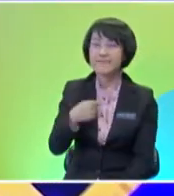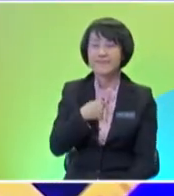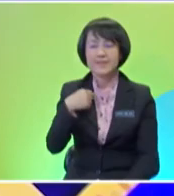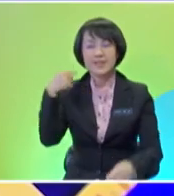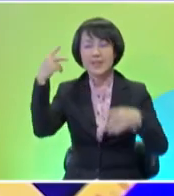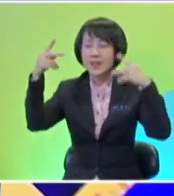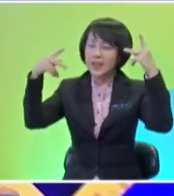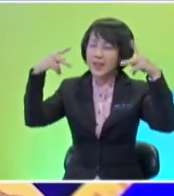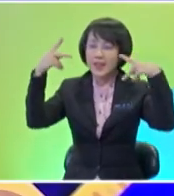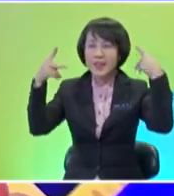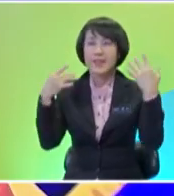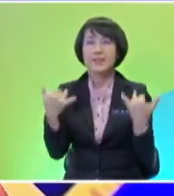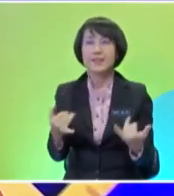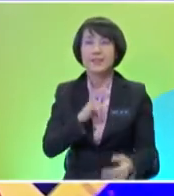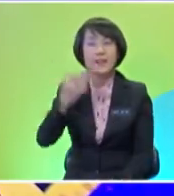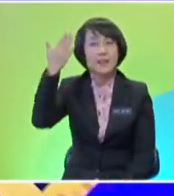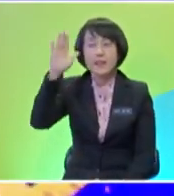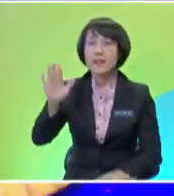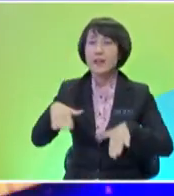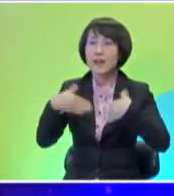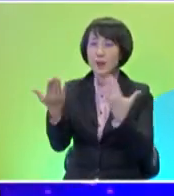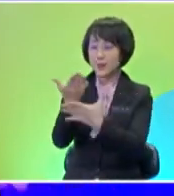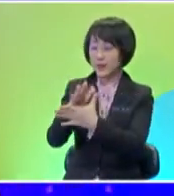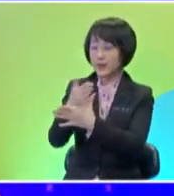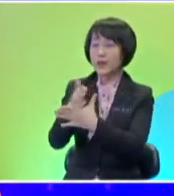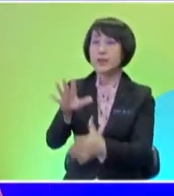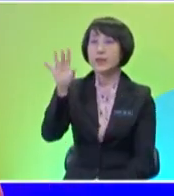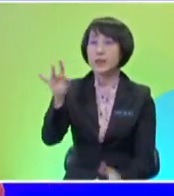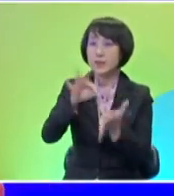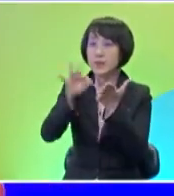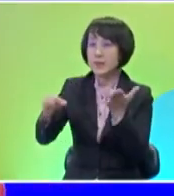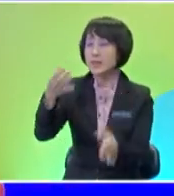sekarang sebab saya tak tahu bagaimana saya tidak bahagia